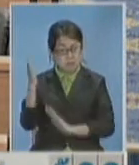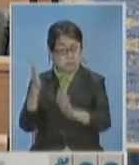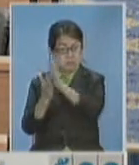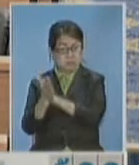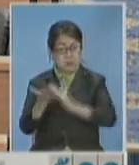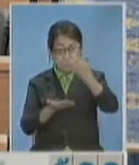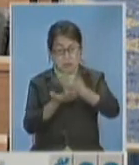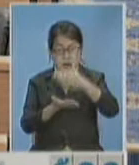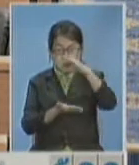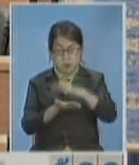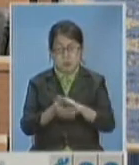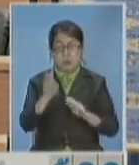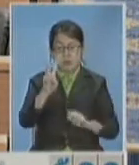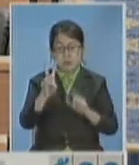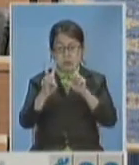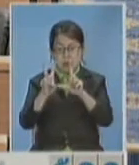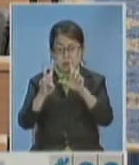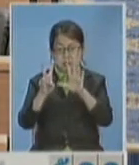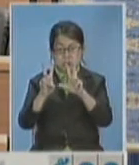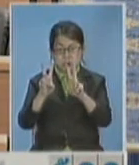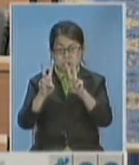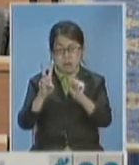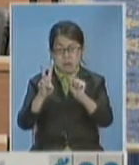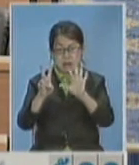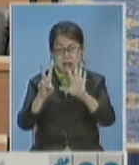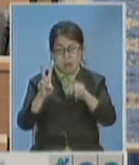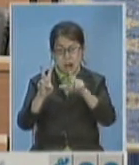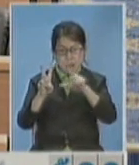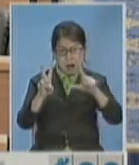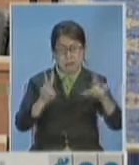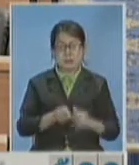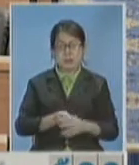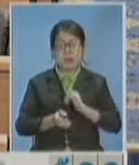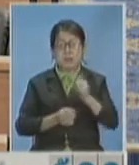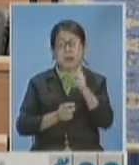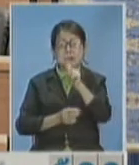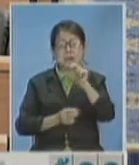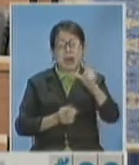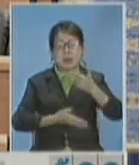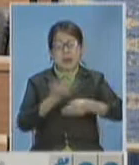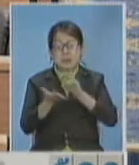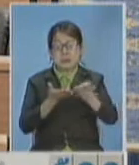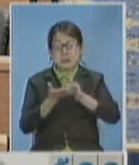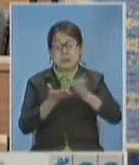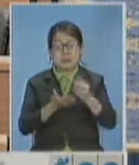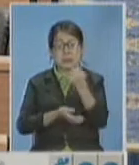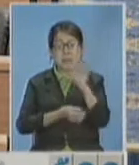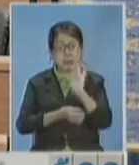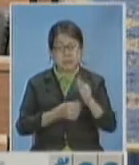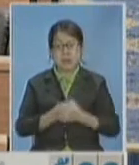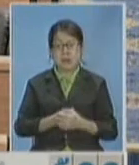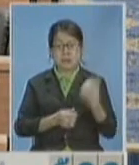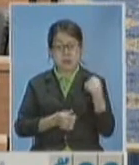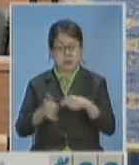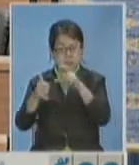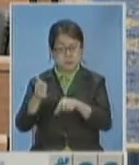2,525,000 ล้านบาทไม่ใช่งบประมาณจ่ายตลาดอย่างเดียวดูประเด็นผู้สงวนคำแปรยติมีการอภิปรายเนี่ยผ